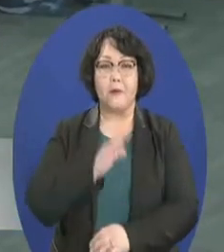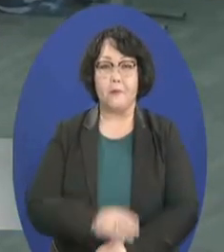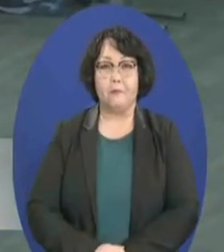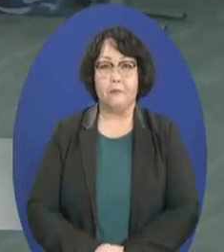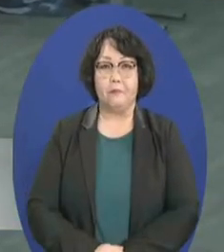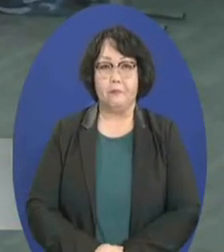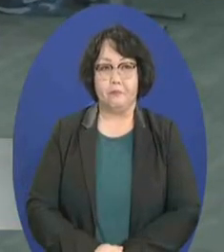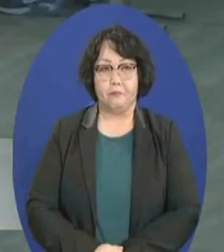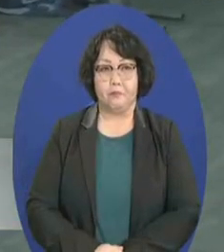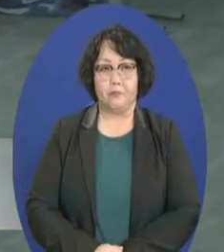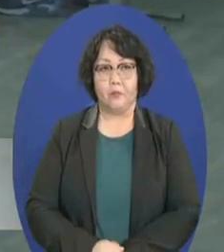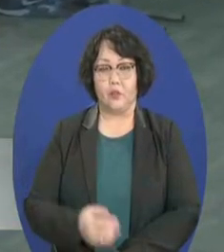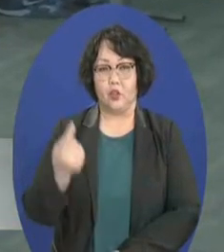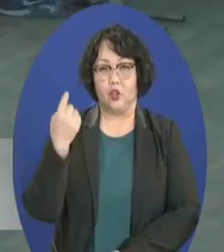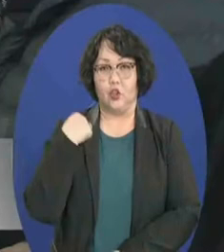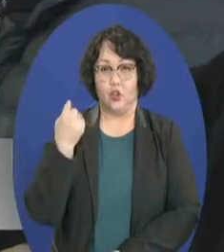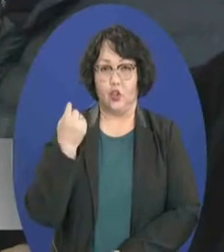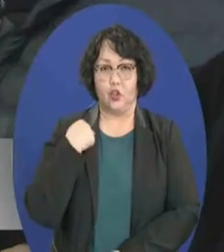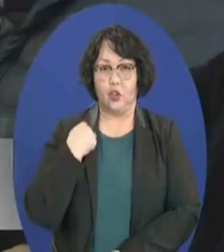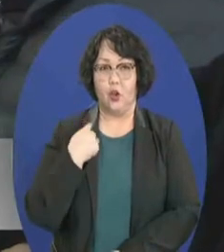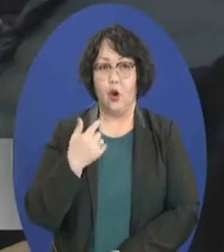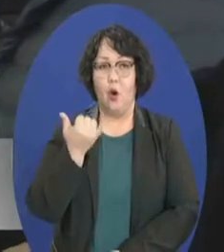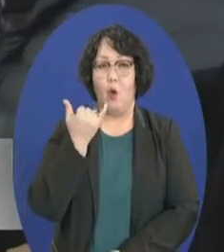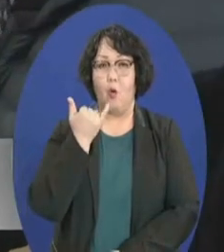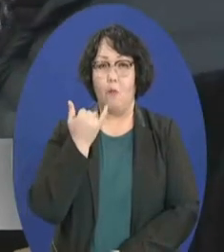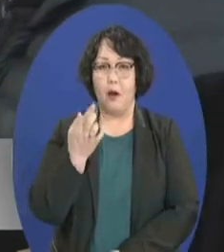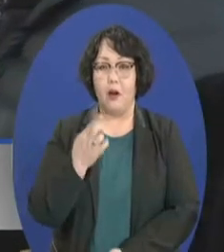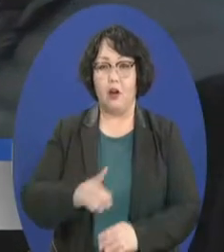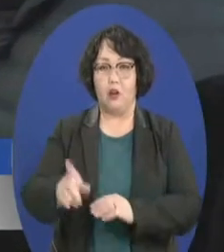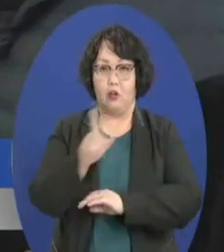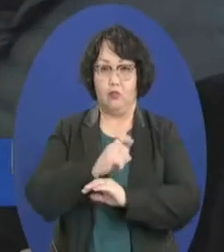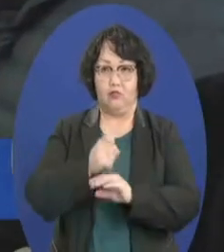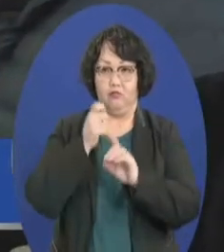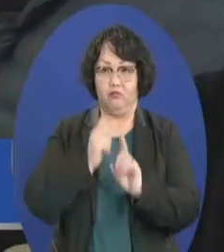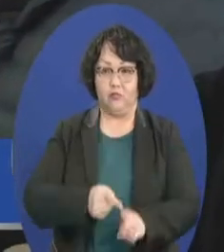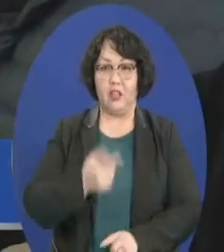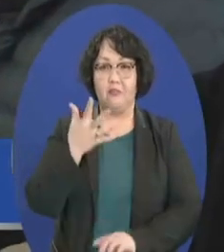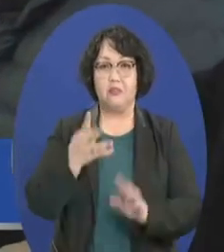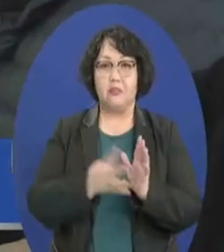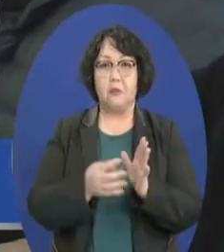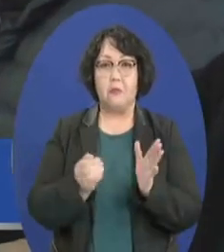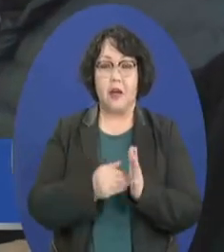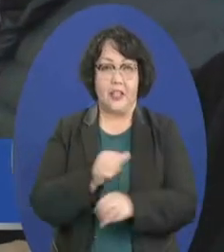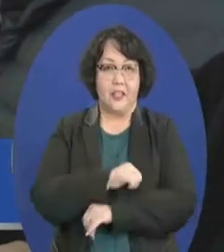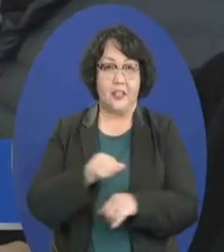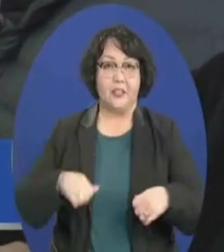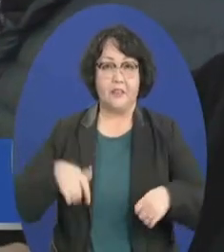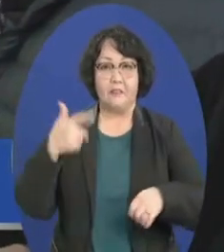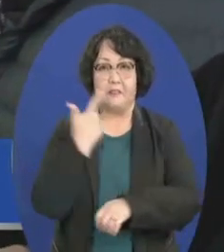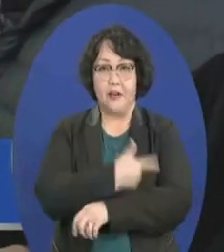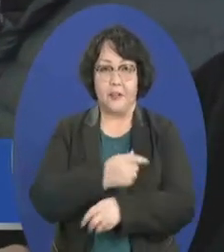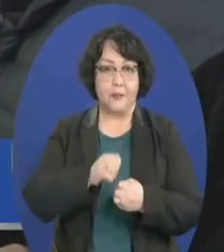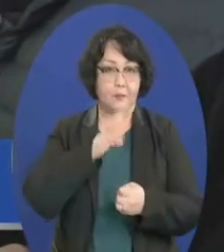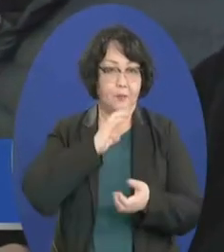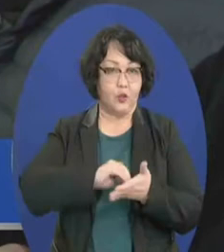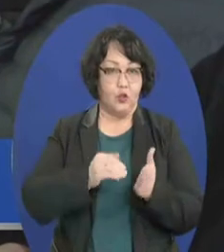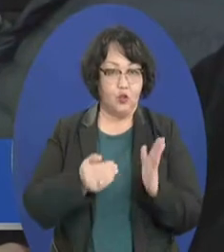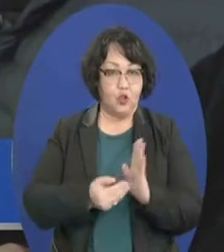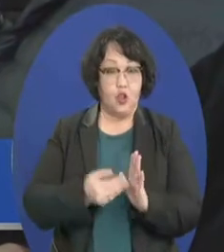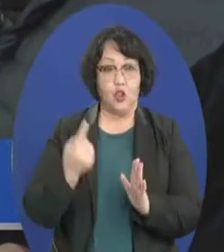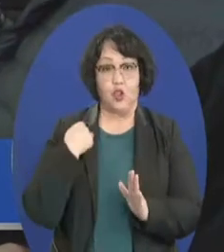байна. Өчигдөр хувьд бол ерөнхийн нийслэлтэд бид 59 мянган иргэний вакцин зүйлдэхэн төлөвлөсөн байсан. А гэхдээ өчигдрийн дүнгээр